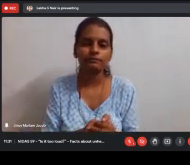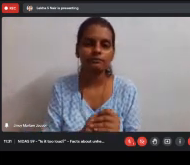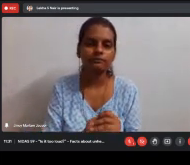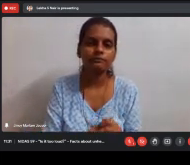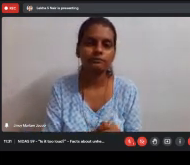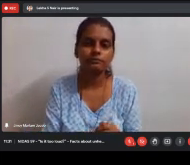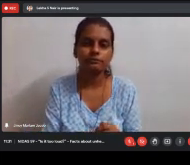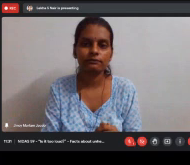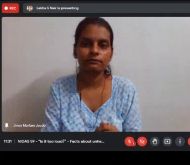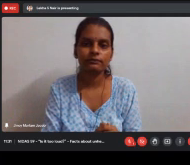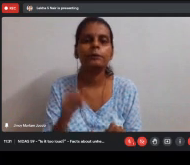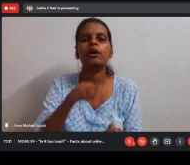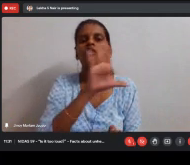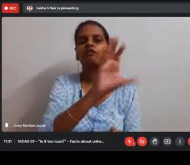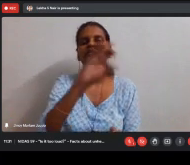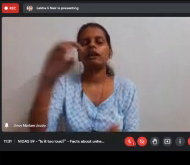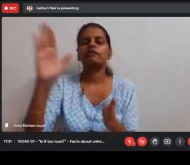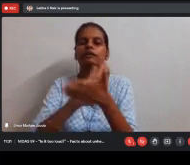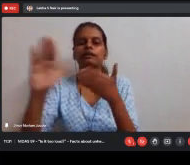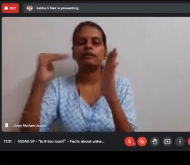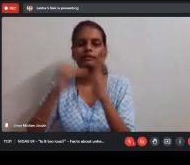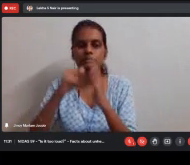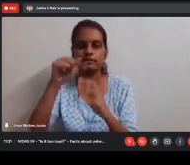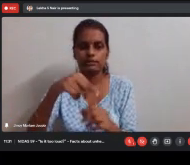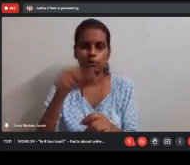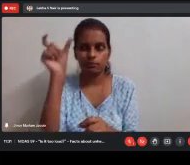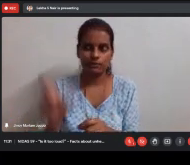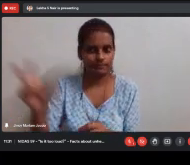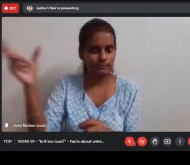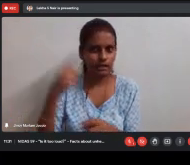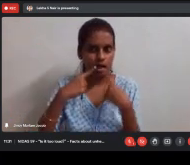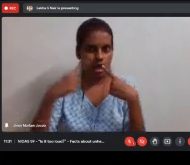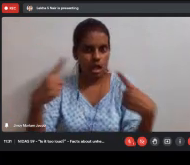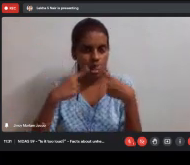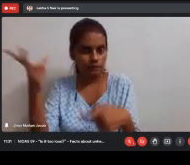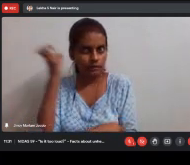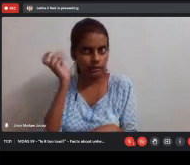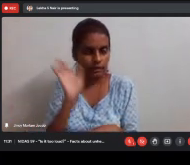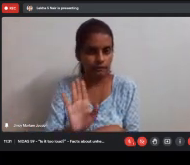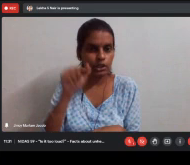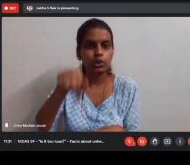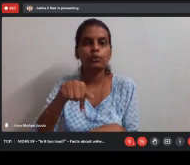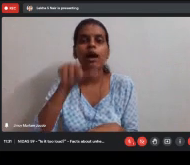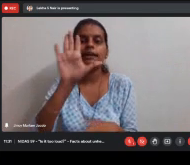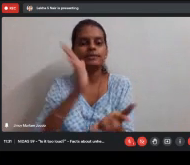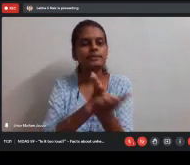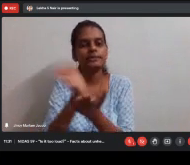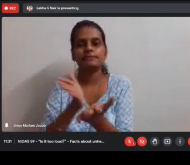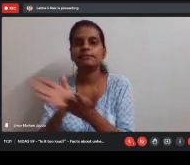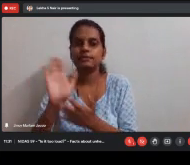വ്യക്തി എങ്ങനെയാണ് ശബ്ദം കേൾക്കുന്നത് എന്നാണ്. അതായത് ഓരോ ഫ്രീക്വൻസിയിലും ആ വ്യക്തി കേൾക്കുന്ന മിനിമം ശബ്ദം, ഏറ്റവും ചെറിയ